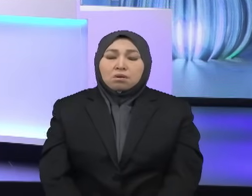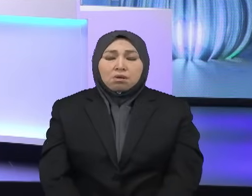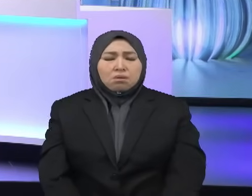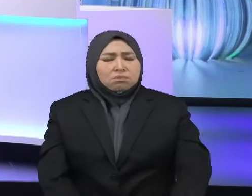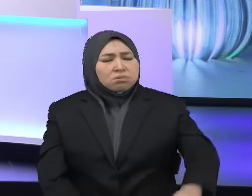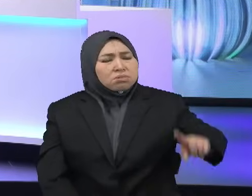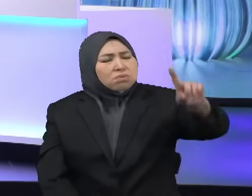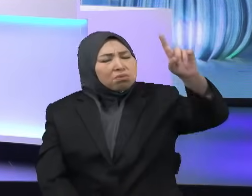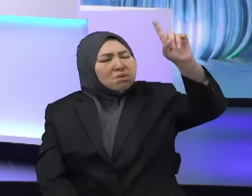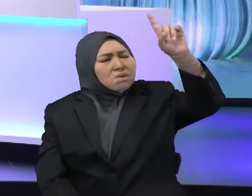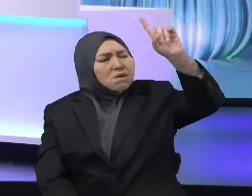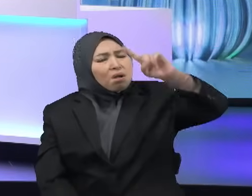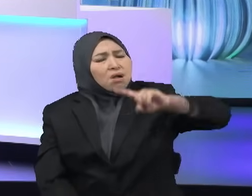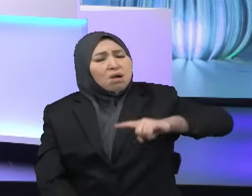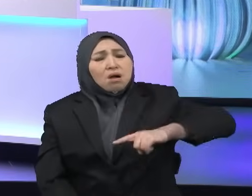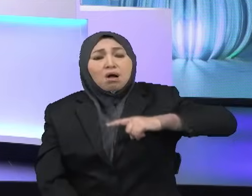قال